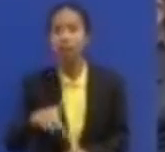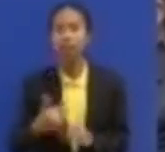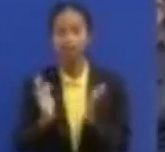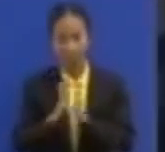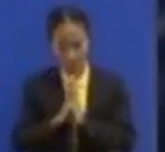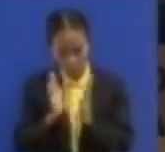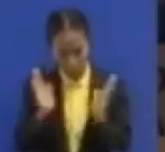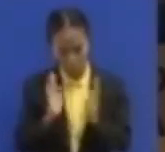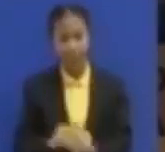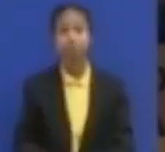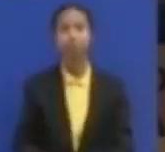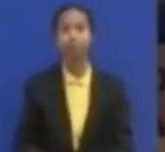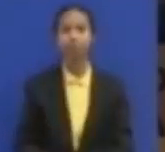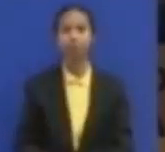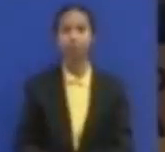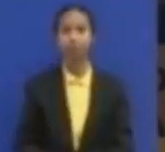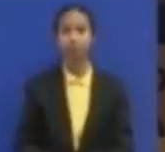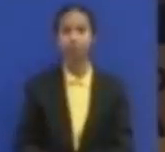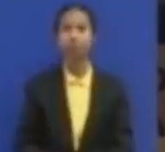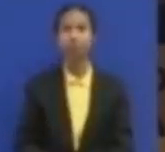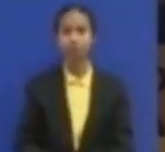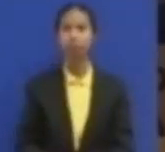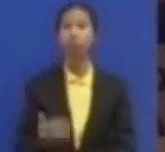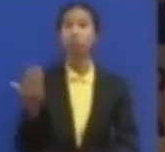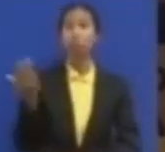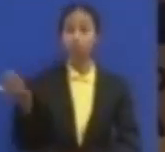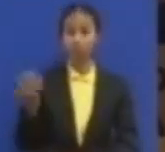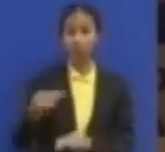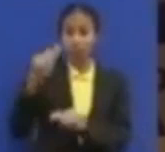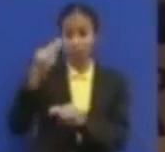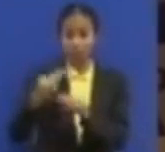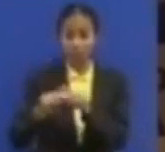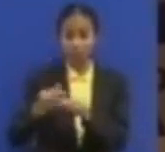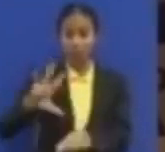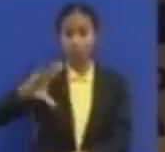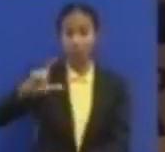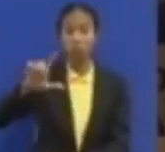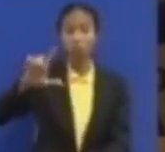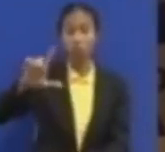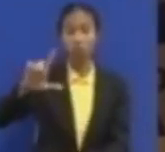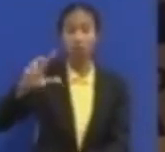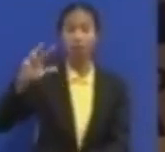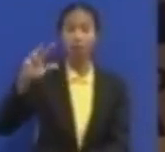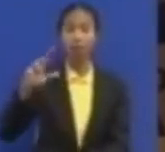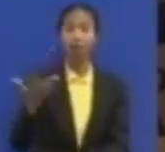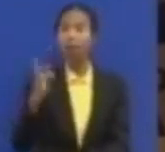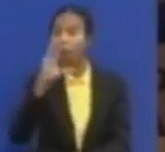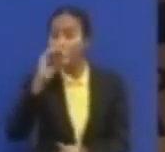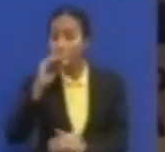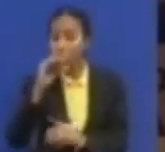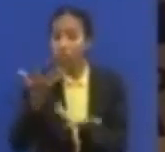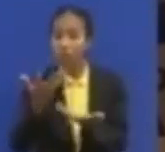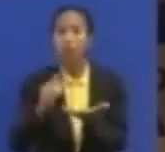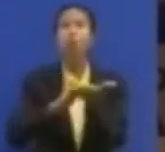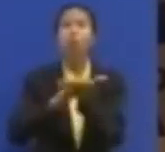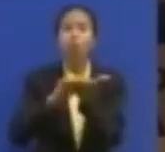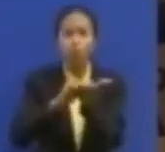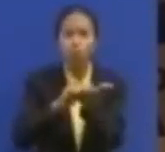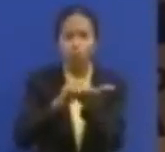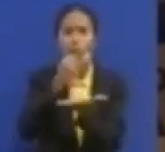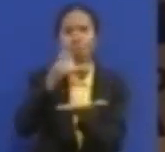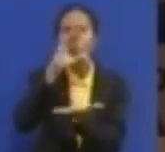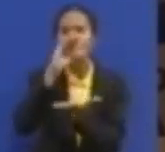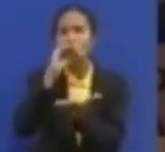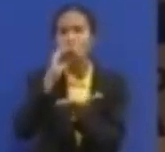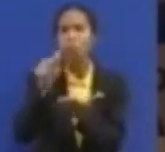างนั้นท่านชลน่านก็พูดนอกวาระเสียผมก็โทษท่านชลน่